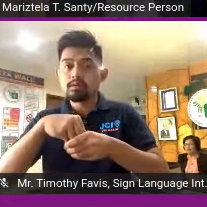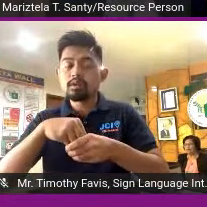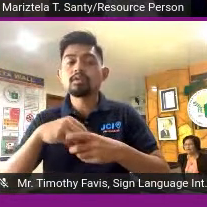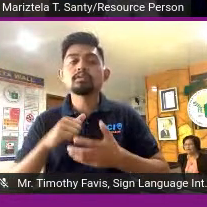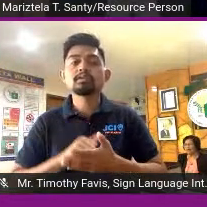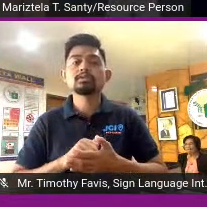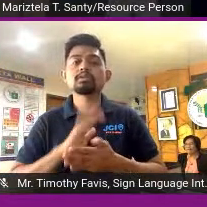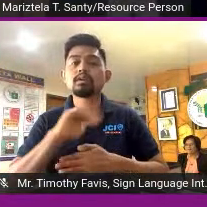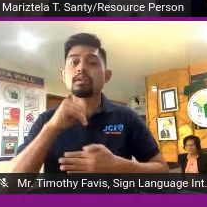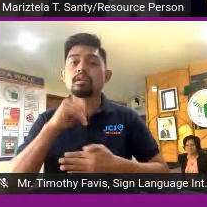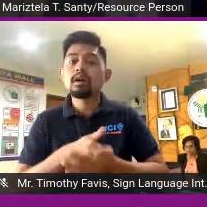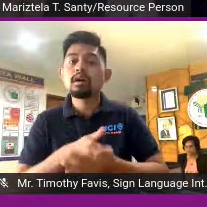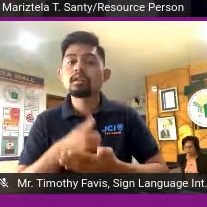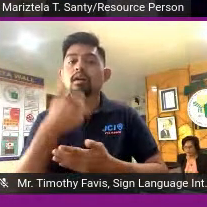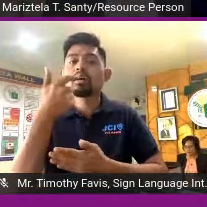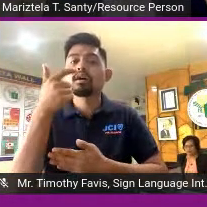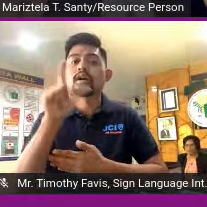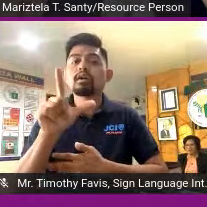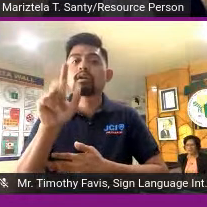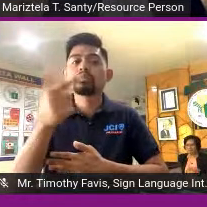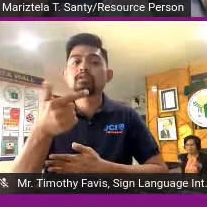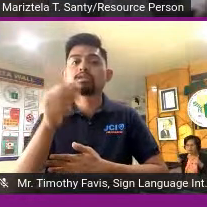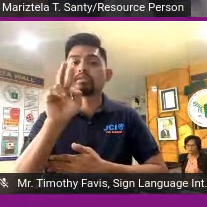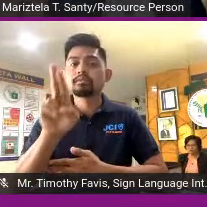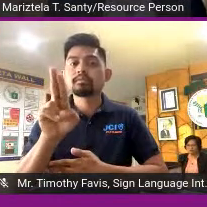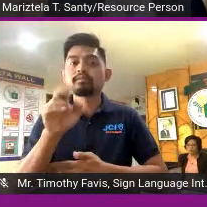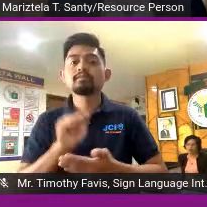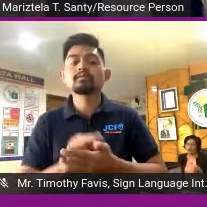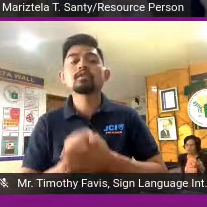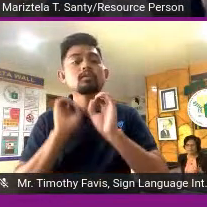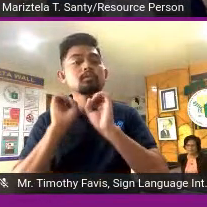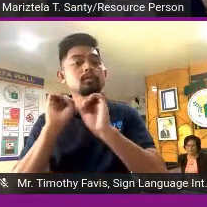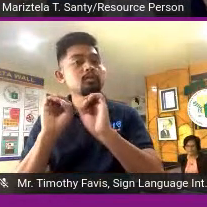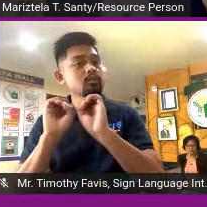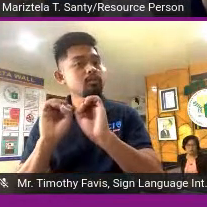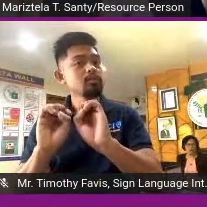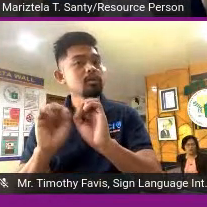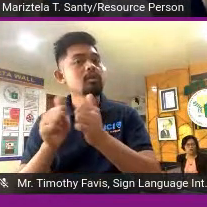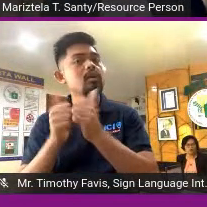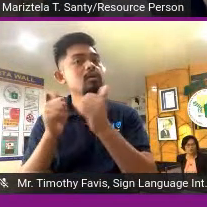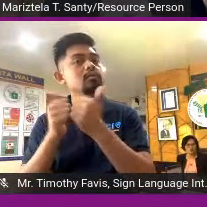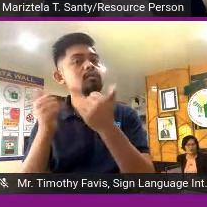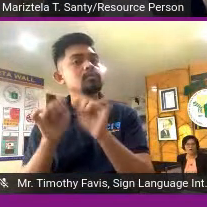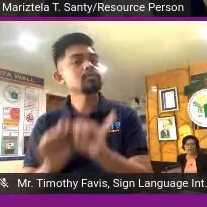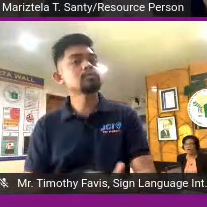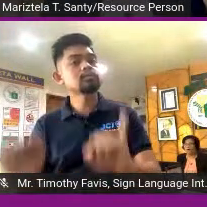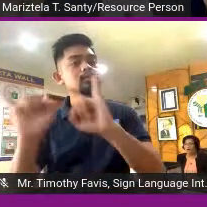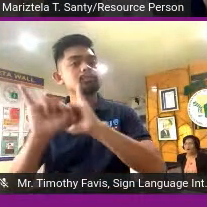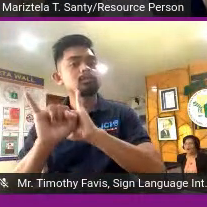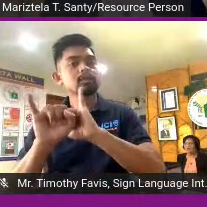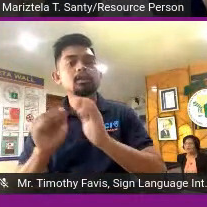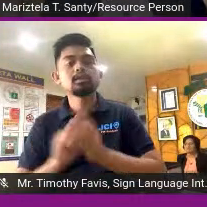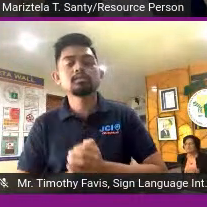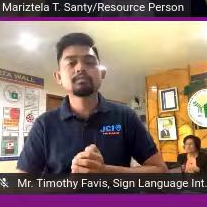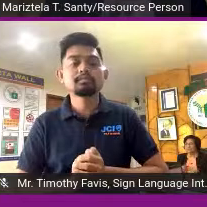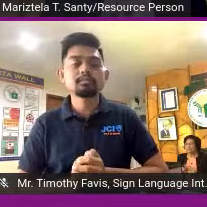ang pag-capacity development o pagtuturo, ano ba talaga ito? Inuuna